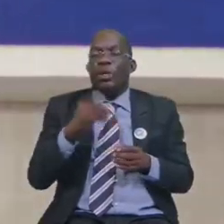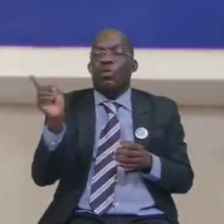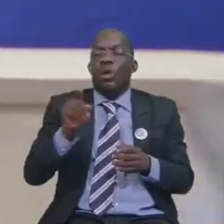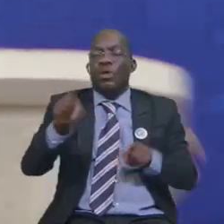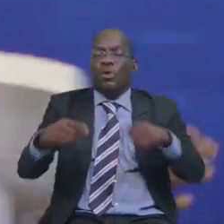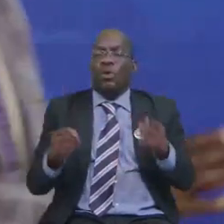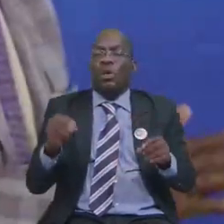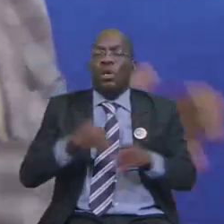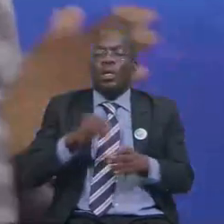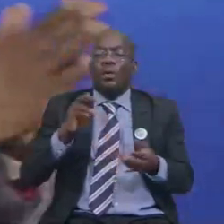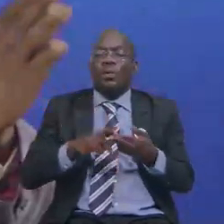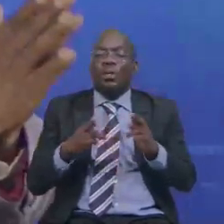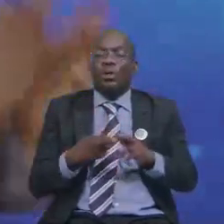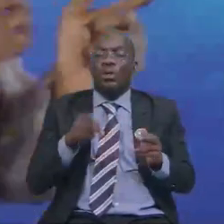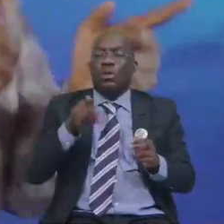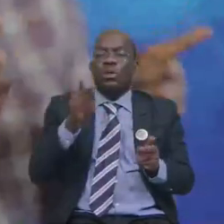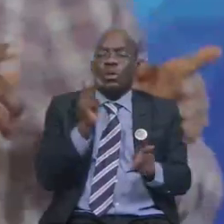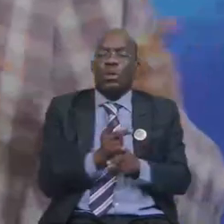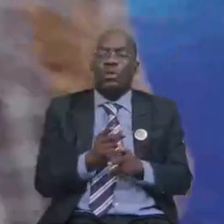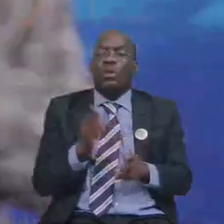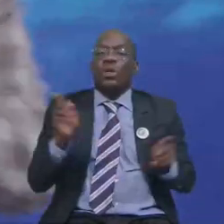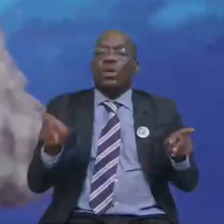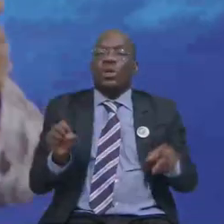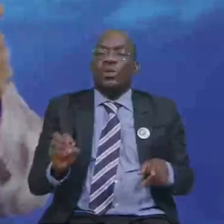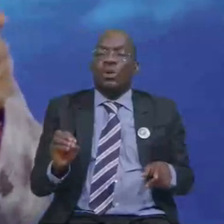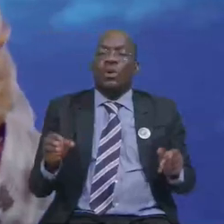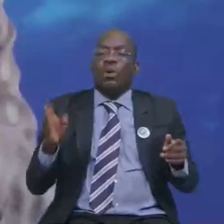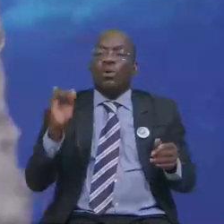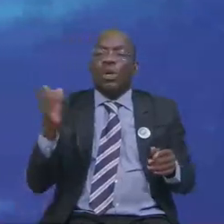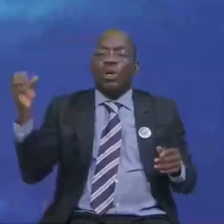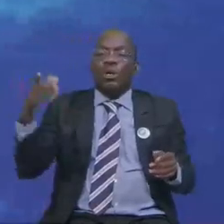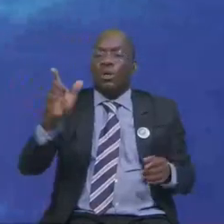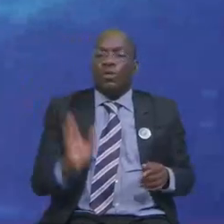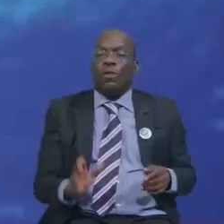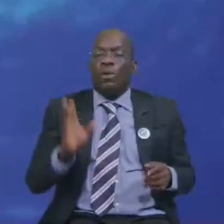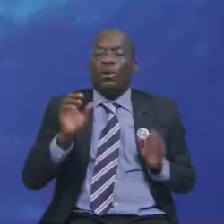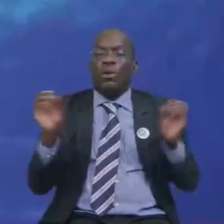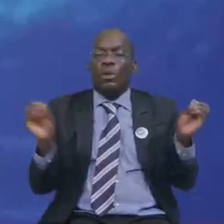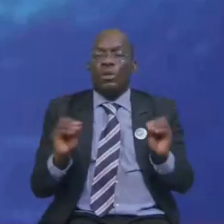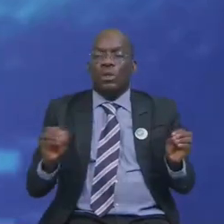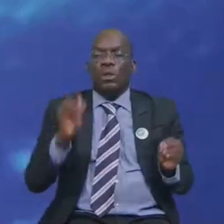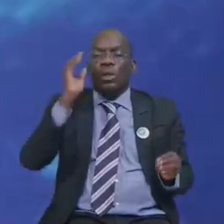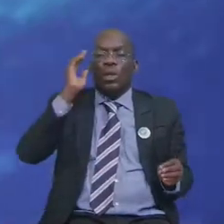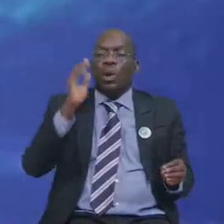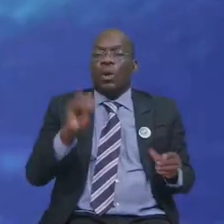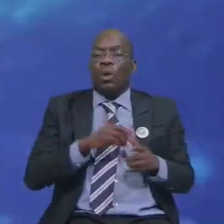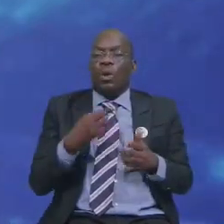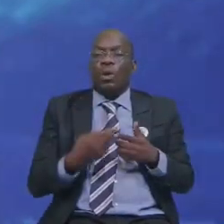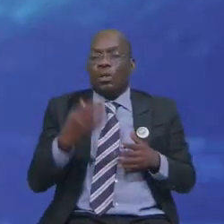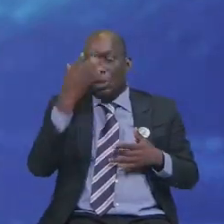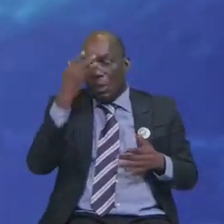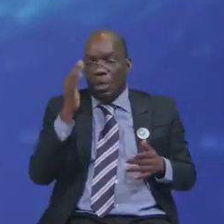displique pour que par la grâce de Dieu rien aucune maladie ou infimité n'achève ta vie avant que tu